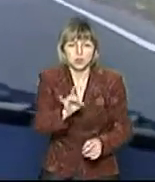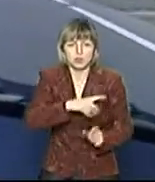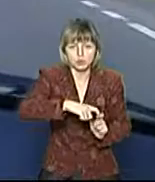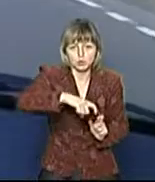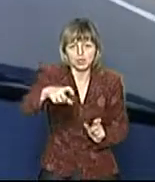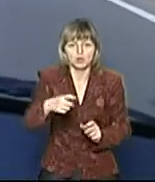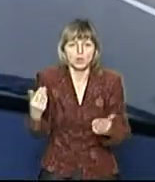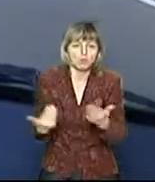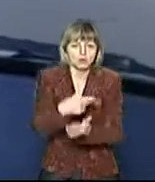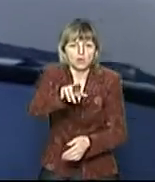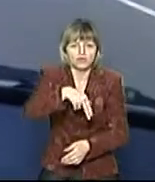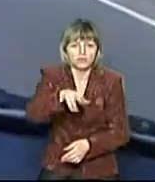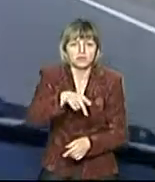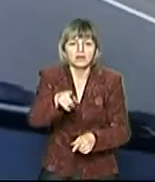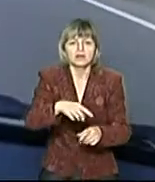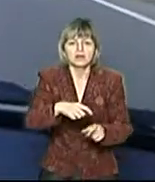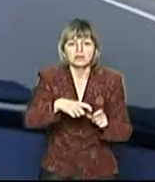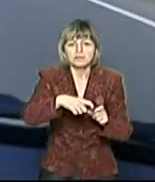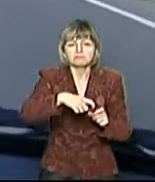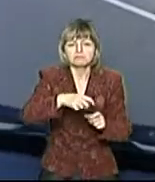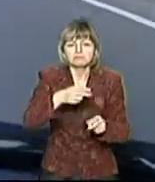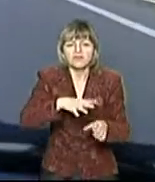все дуже змішано. Там сплошної межі немає.